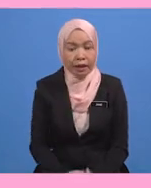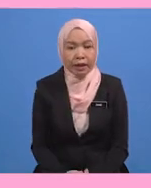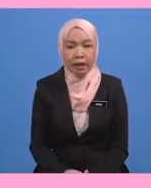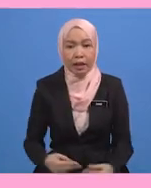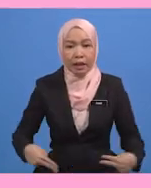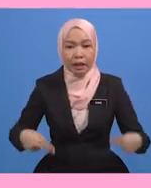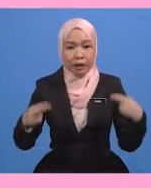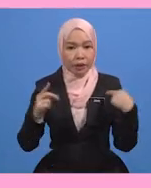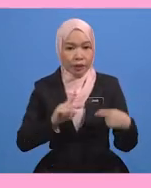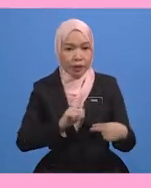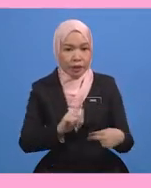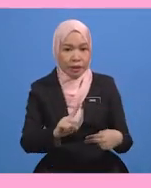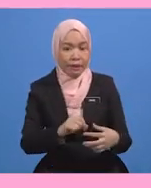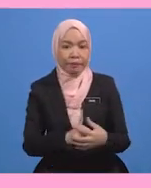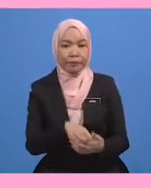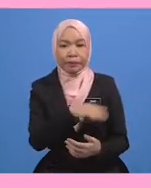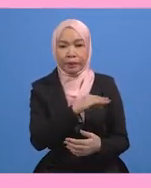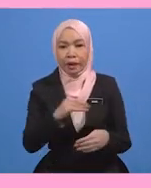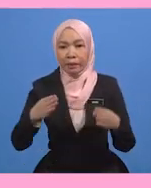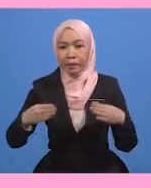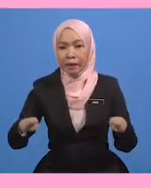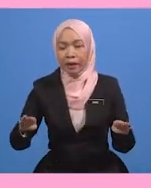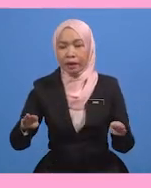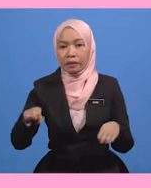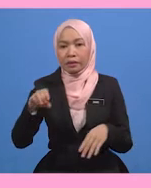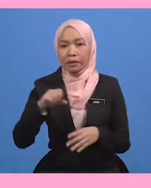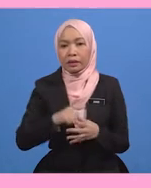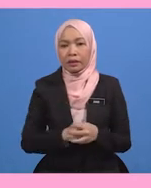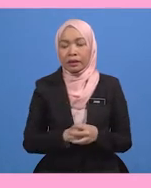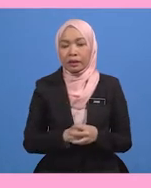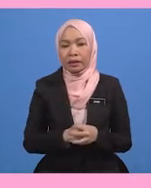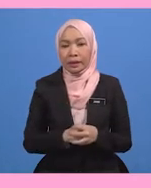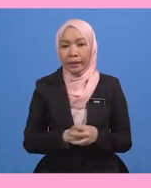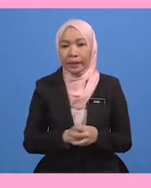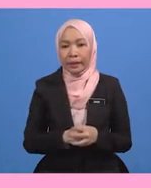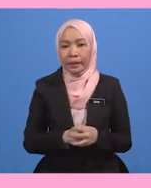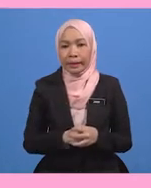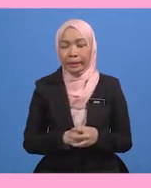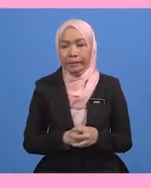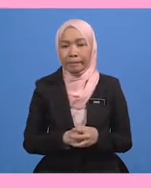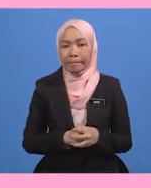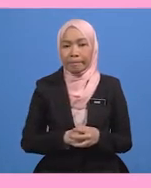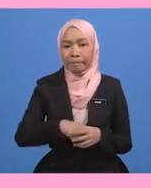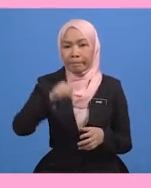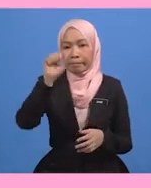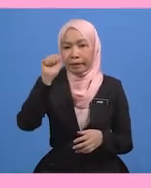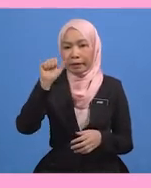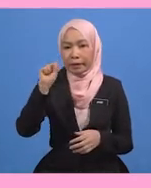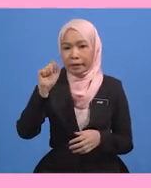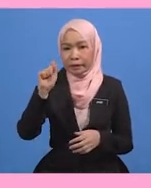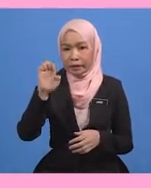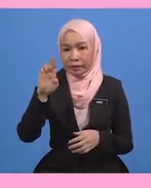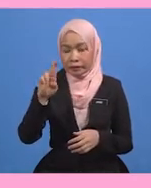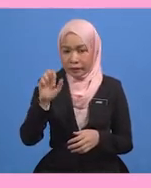dan sangat mendidik masyarakat, lebih hebat lagi kebanyakan novel-novel beliau